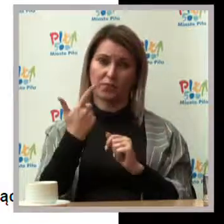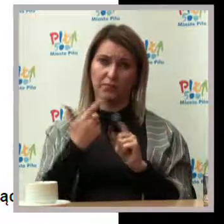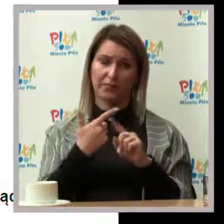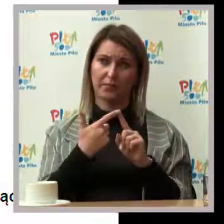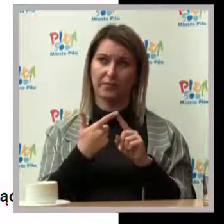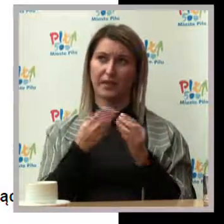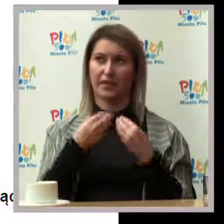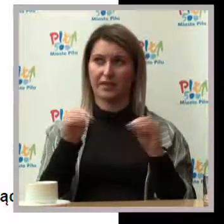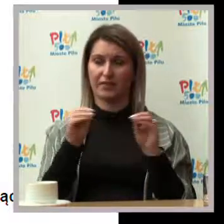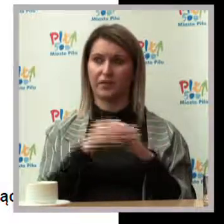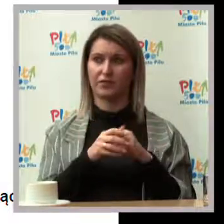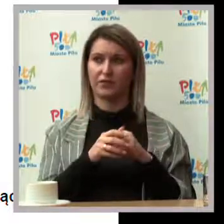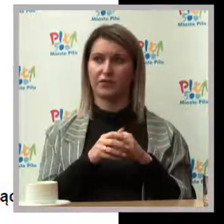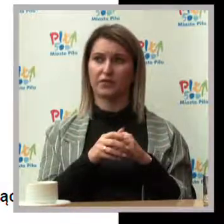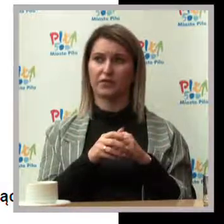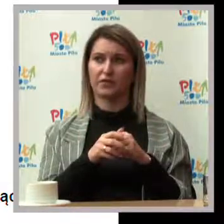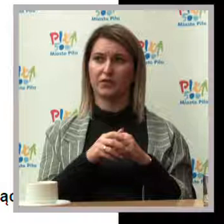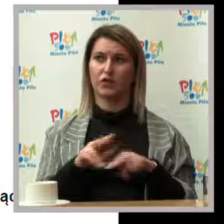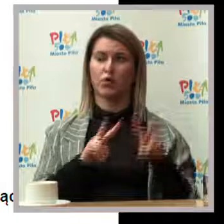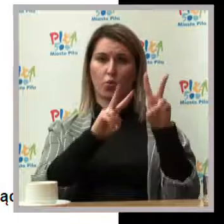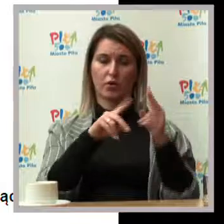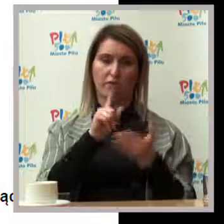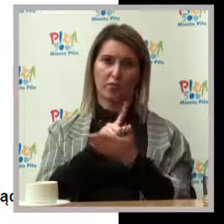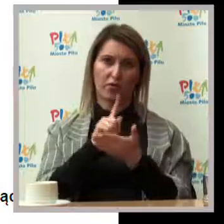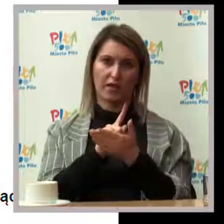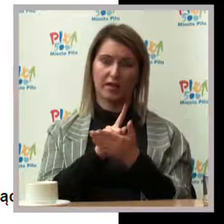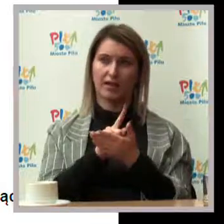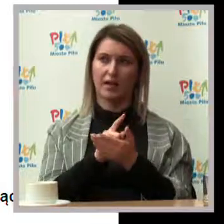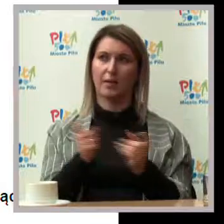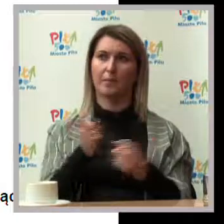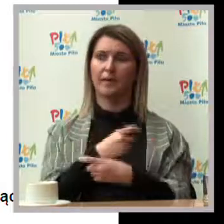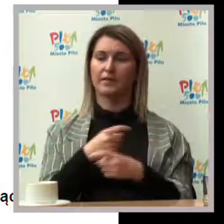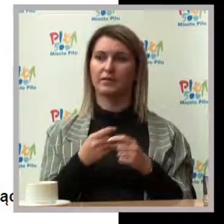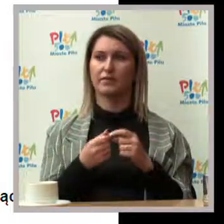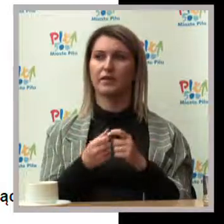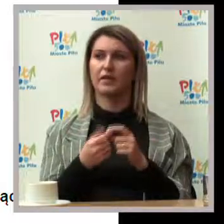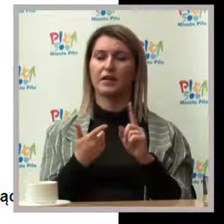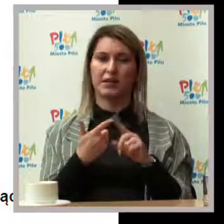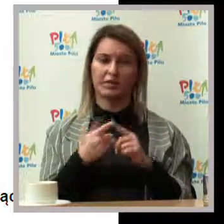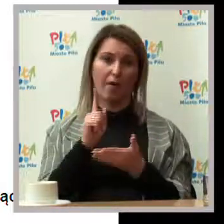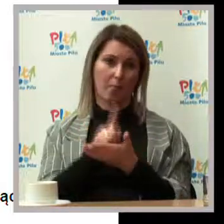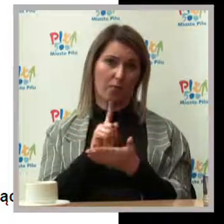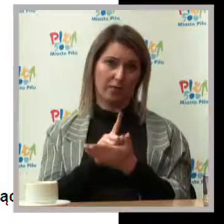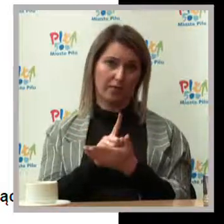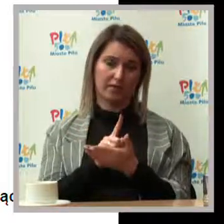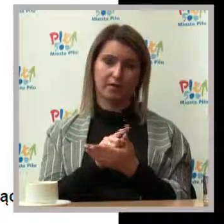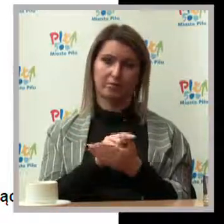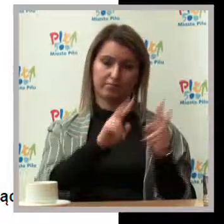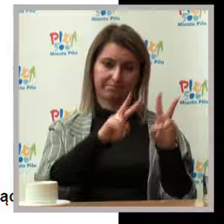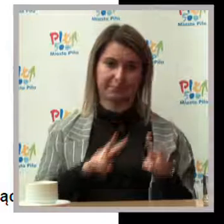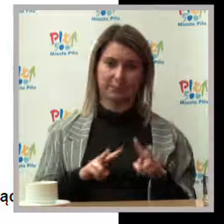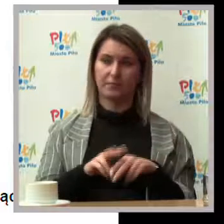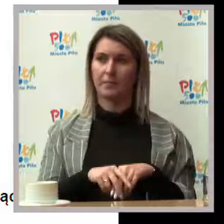te największa, czyli udział w podatkach budżetu państwa w PIT i CIT oraz wpływy z podatków, ponieważ